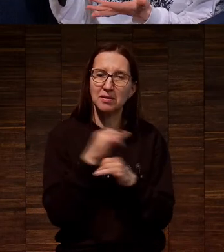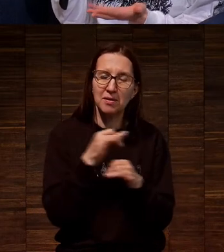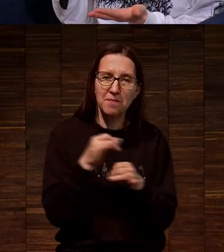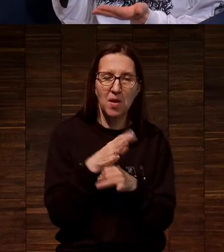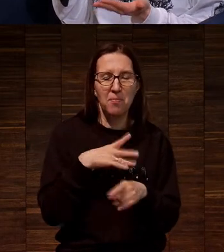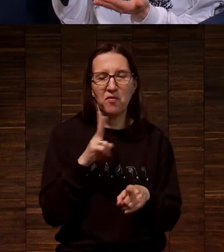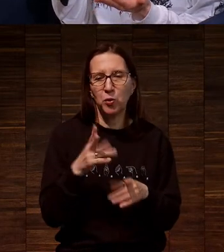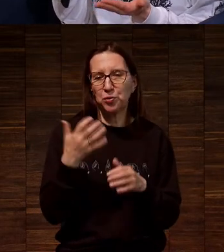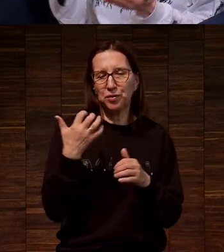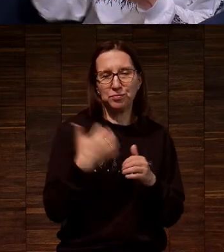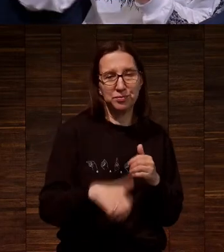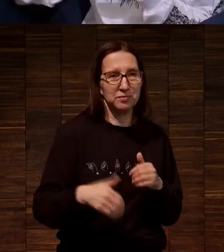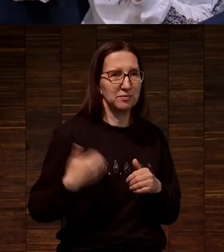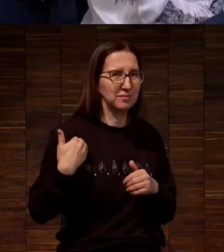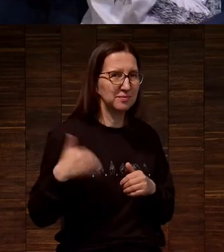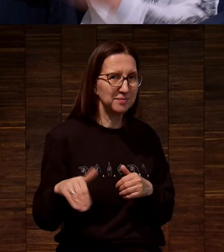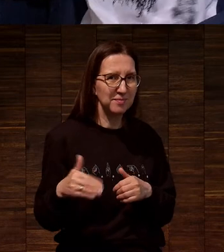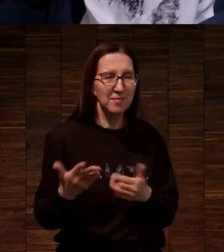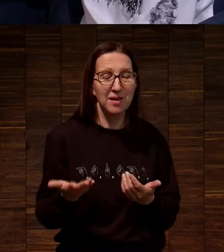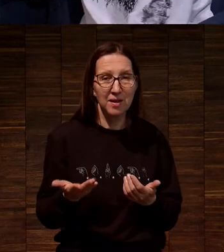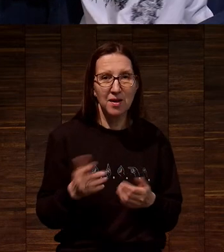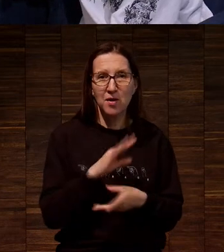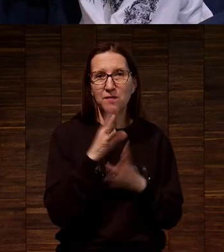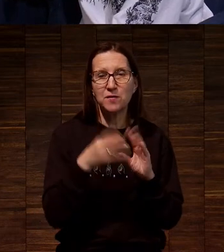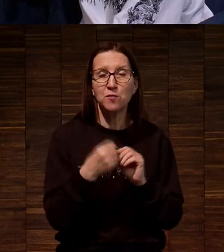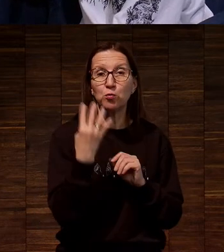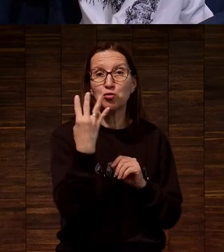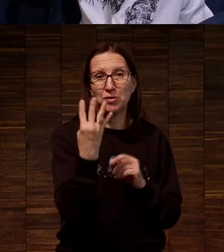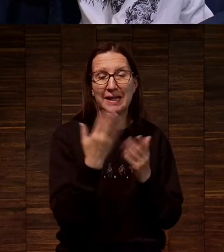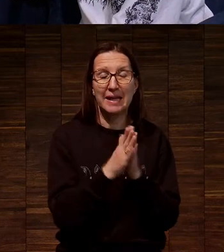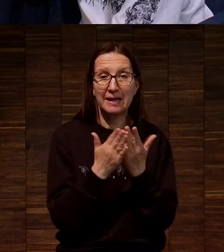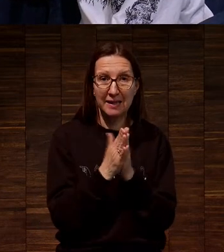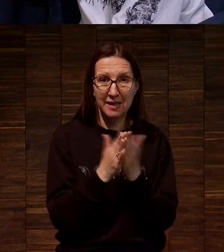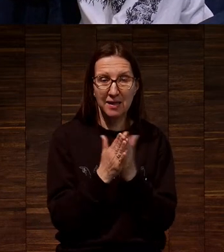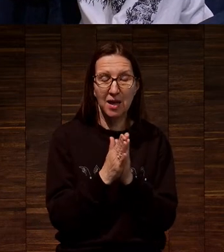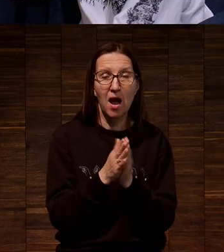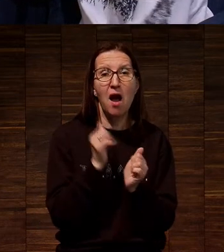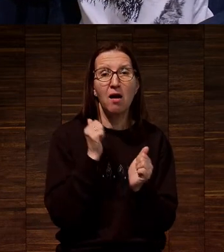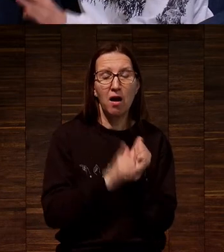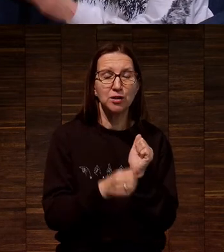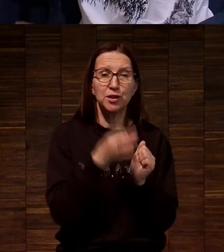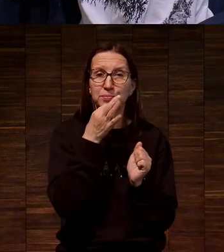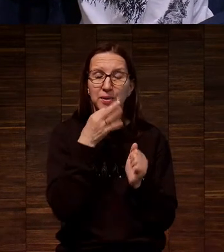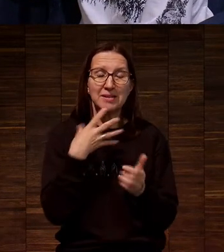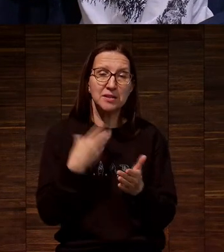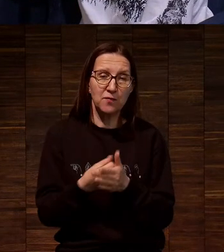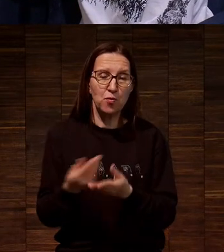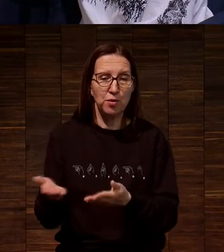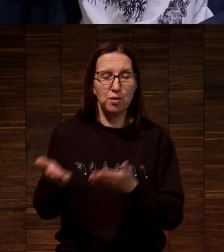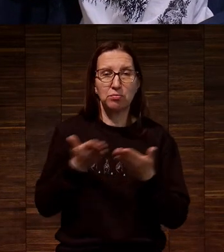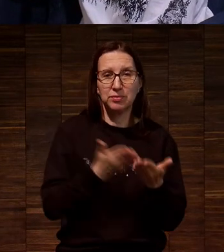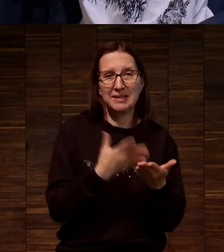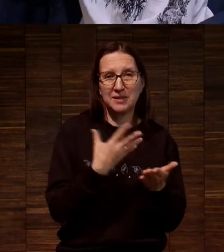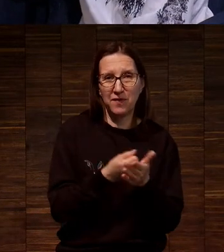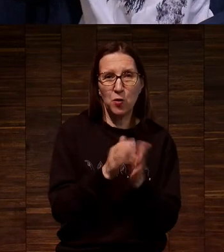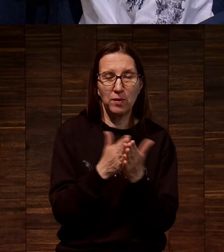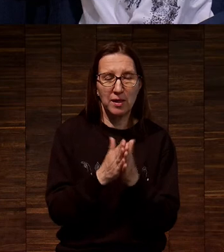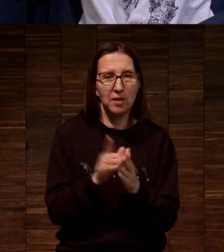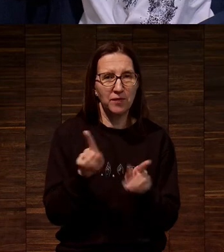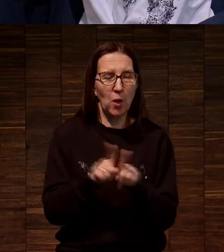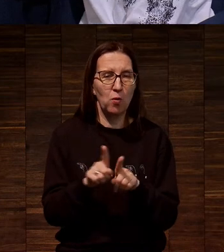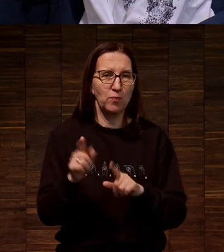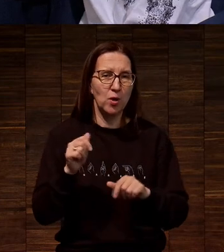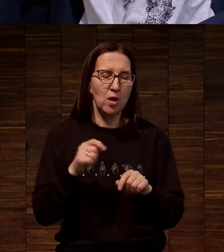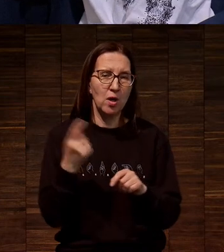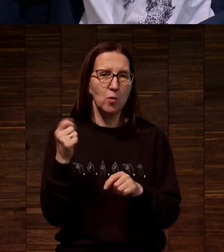не реагировал. А ты знаешь, например, какую книгу? Четыре книги, каждый выбрал просто на свой выбор, каждый участник перформанса. Ты знаешь, не знаю,